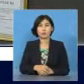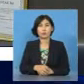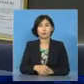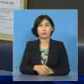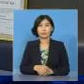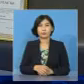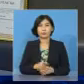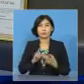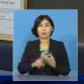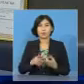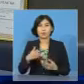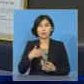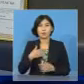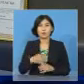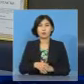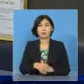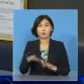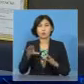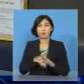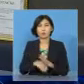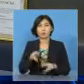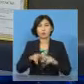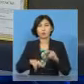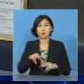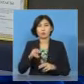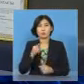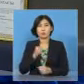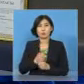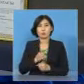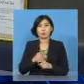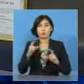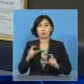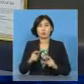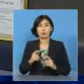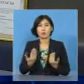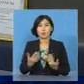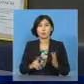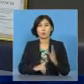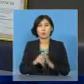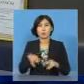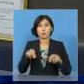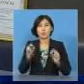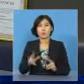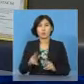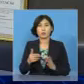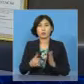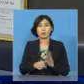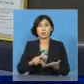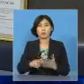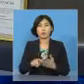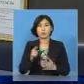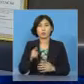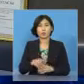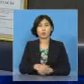Сонымен байланысты біздерде қосымша құрылыс салынып отыр мектепке. Қазір бастауышқа арналған 6 кабинет сол